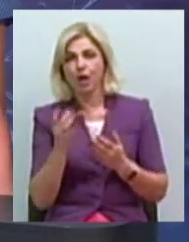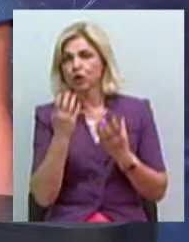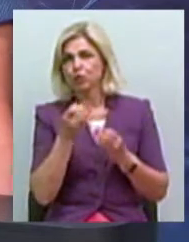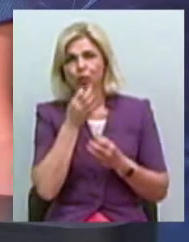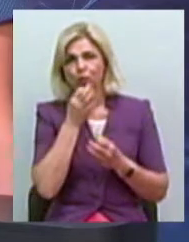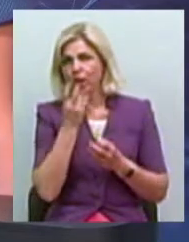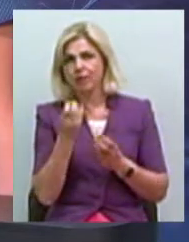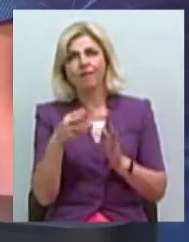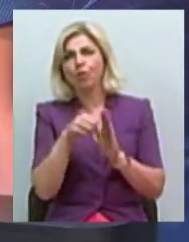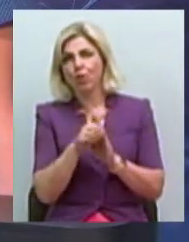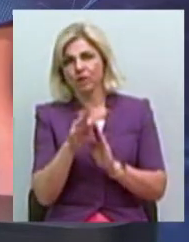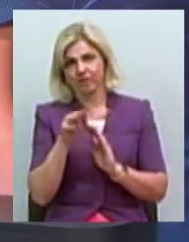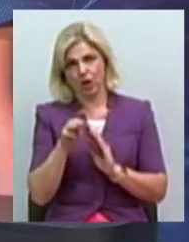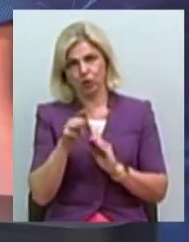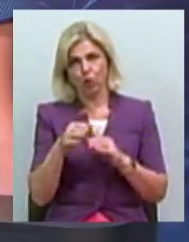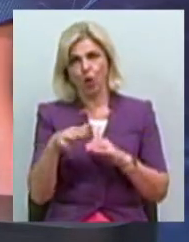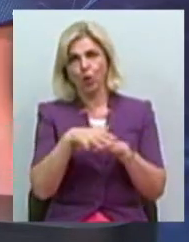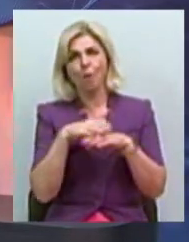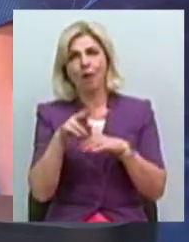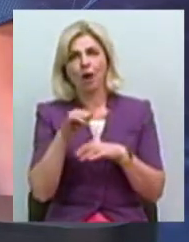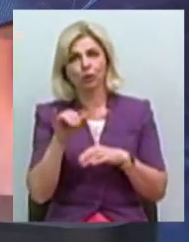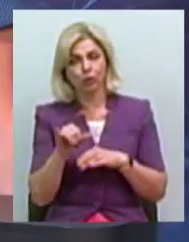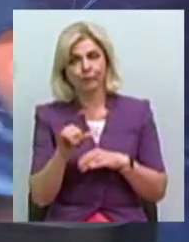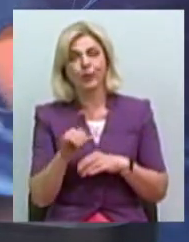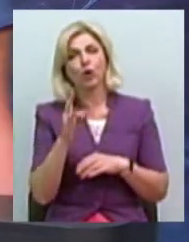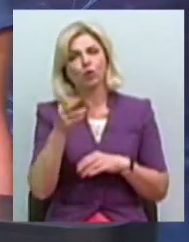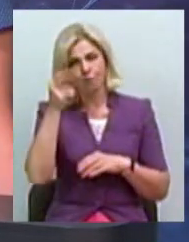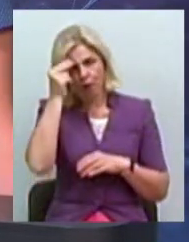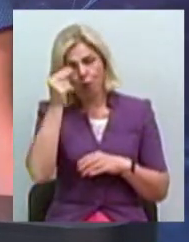запрошені, враховано їхню думку. Але це